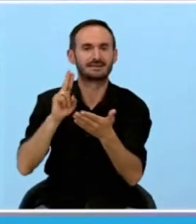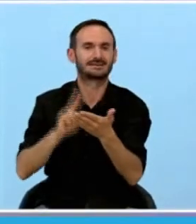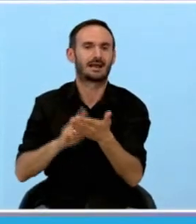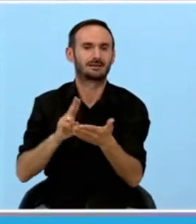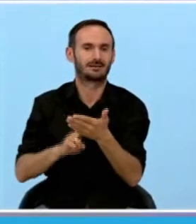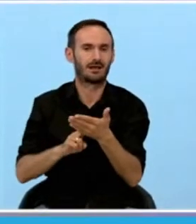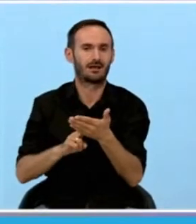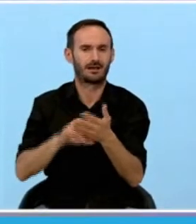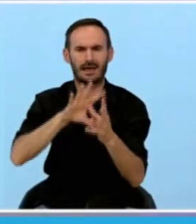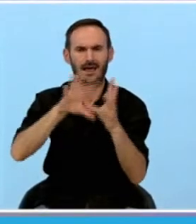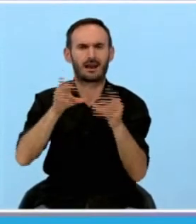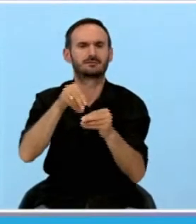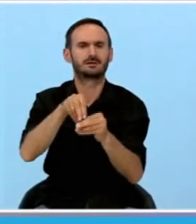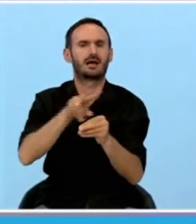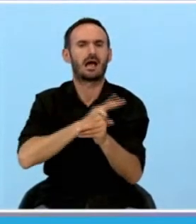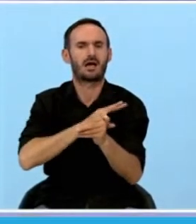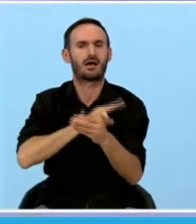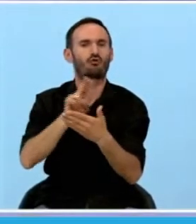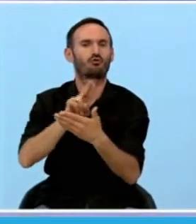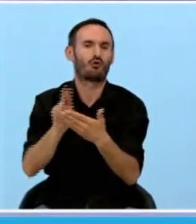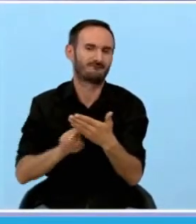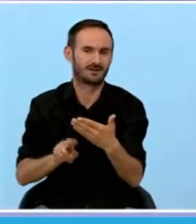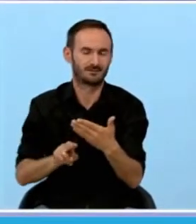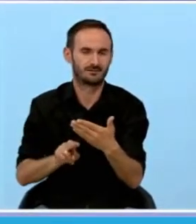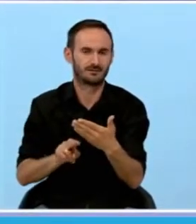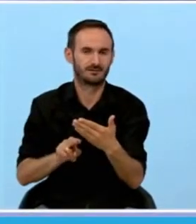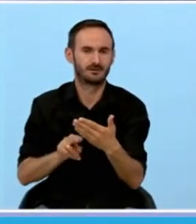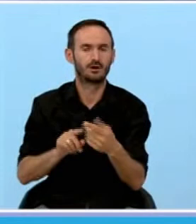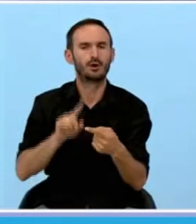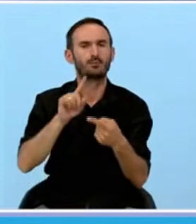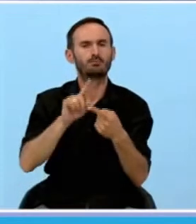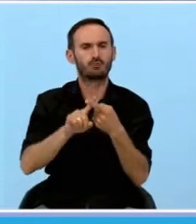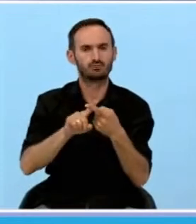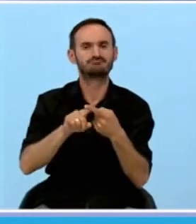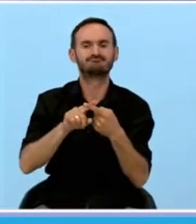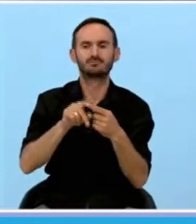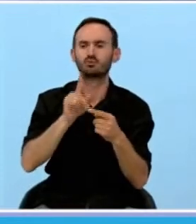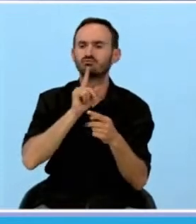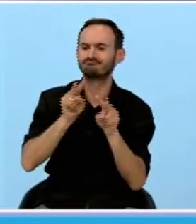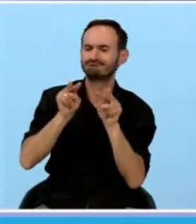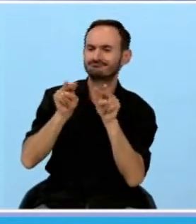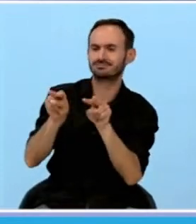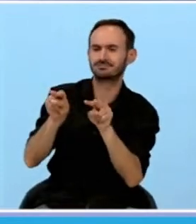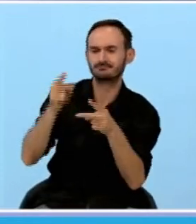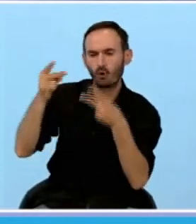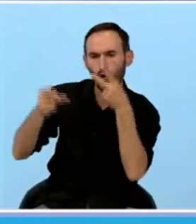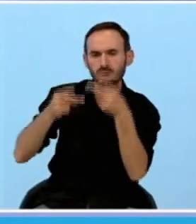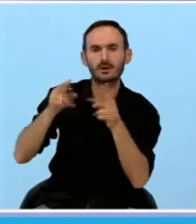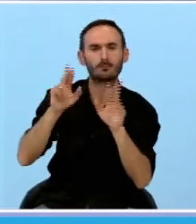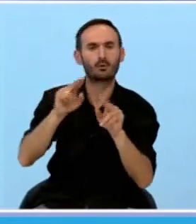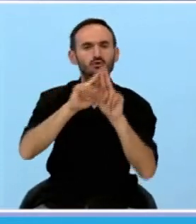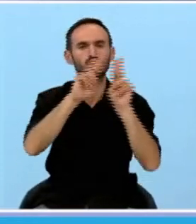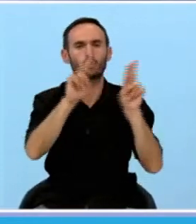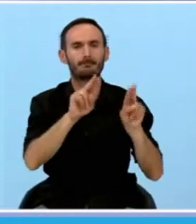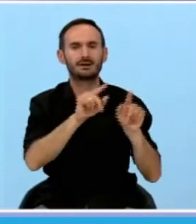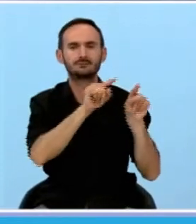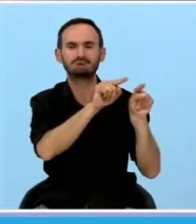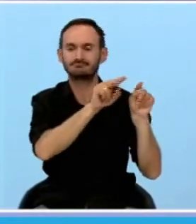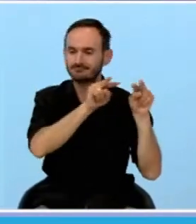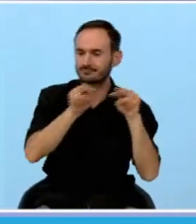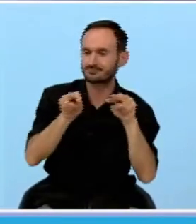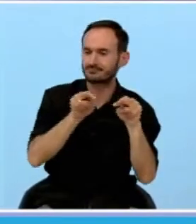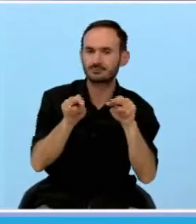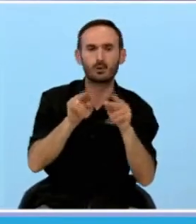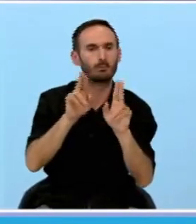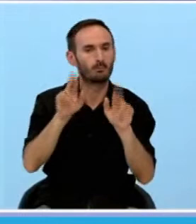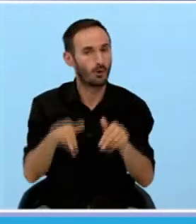dyta, ushtrohet një kontroll ndërkombëtare dhe te rasti i konventës Stambollit e kemi pa më së miri, ku Grevio, një organizatë